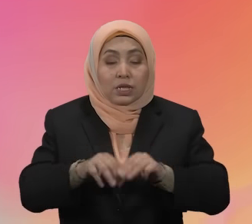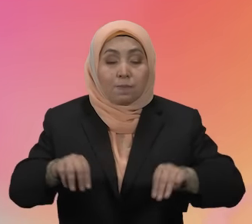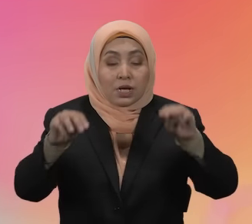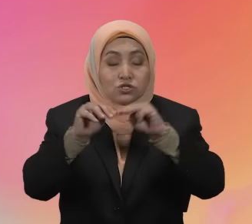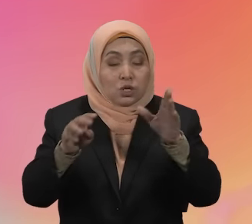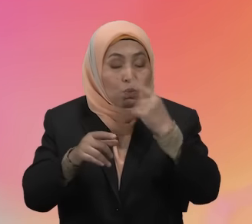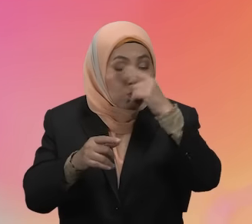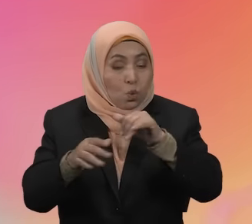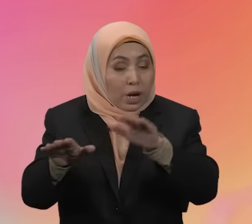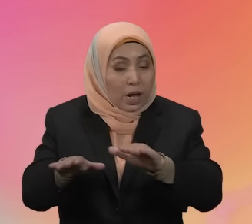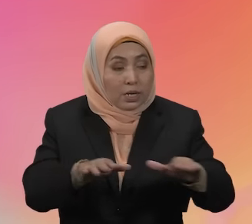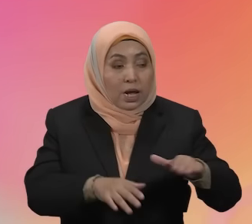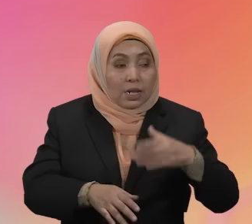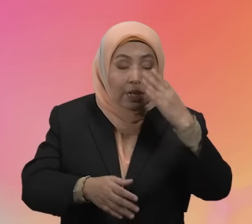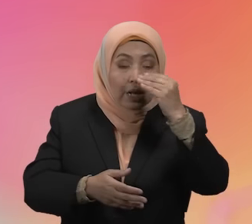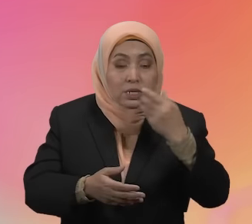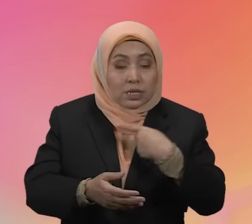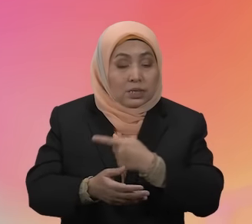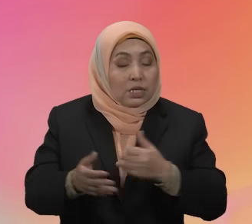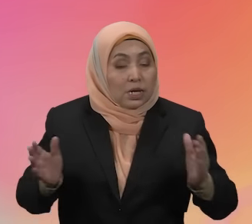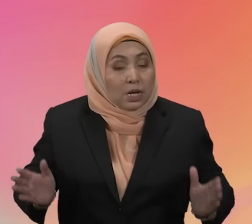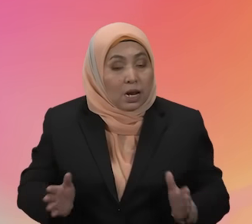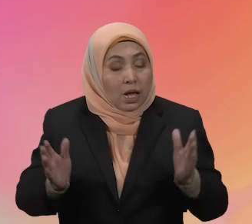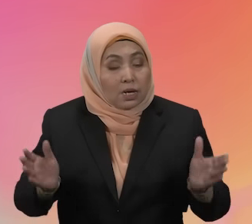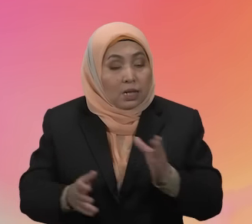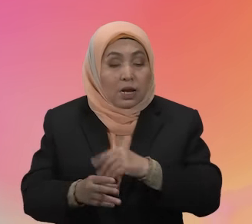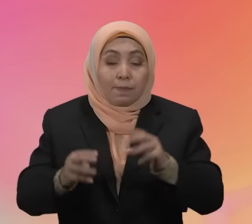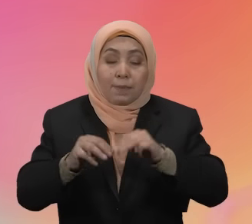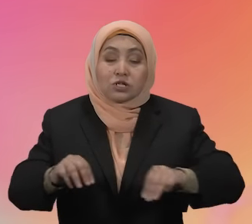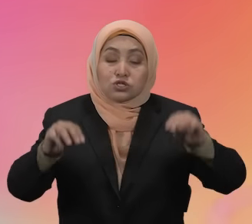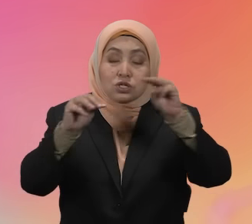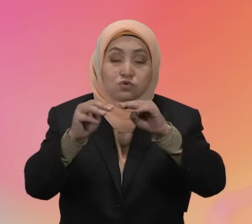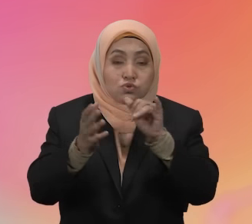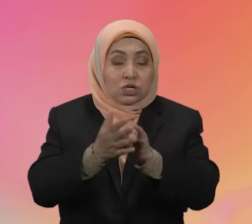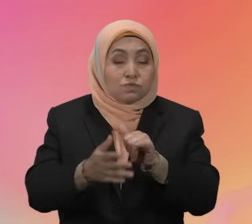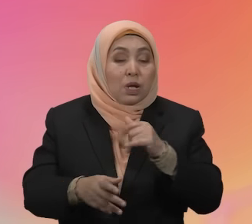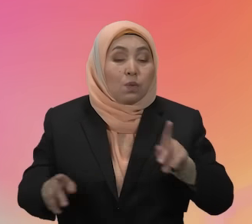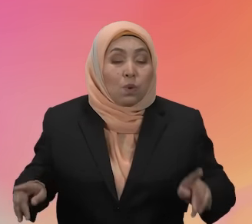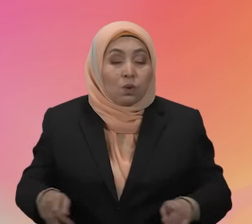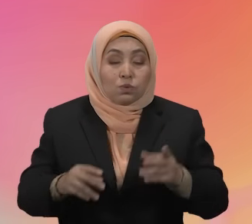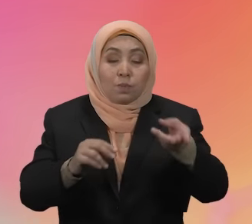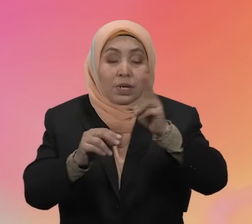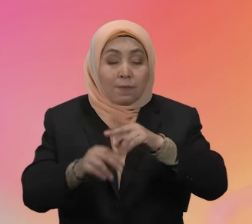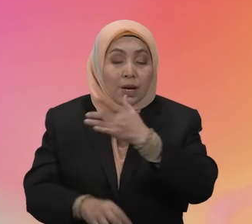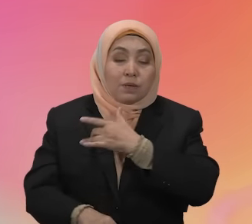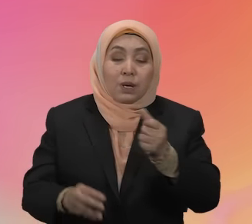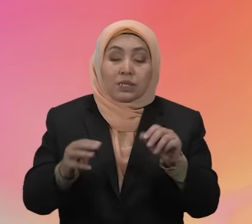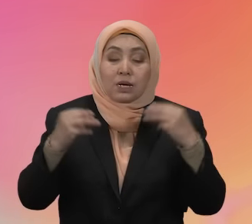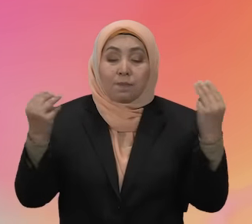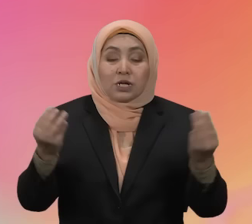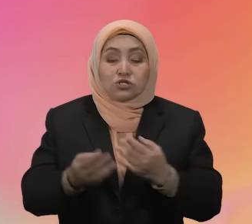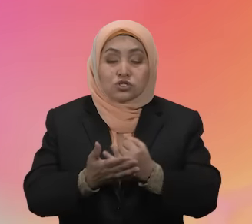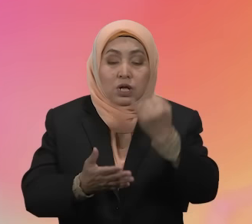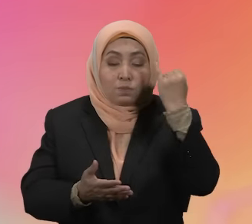terutama untuk anak-anak lelaki kita Ustaz, kan? Digalakkan. Dan masjid juga sebenarnya peluang untuk menambah iman dengan majlis ilmu,